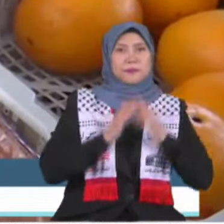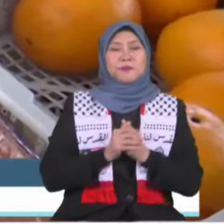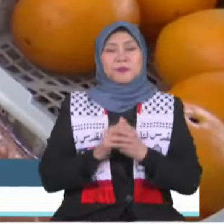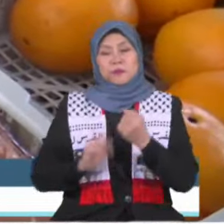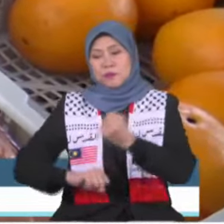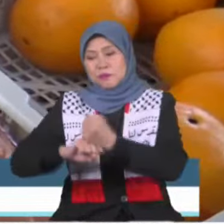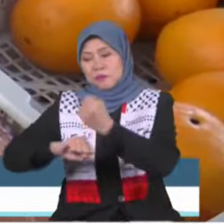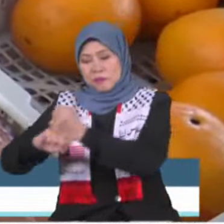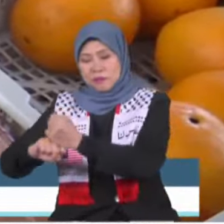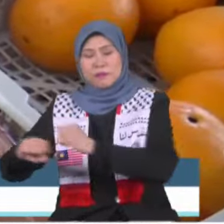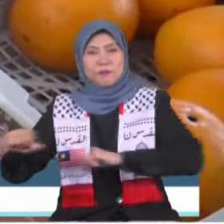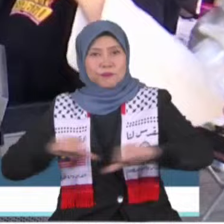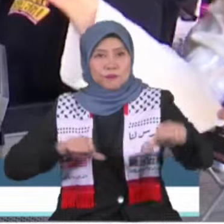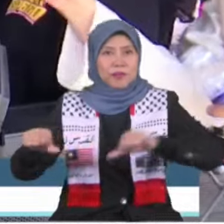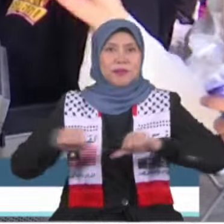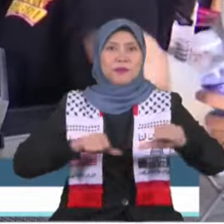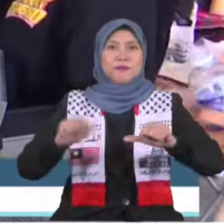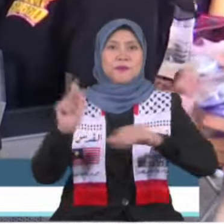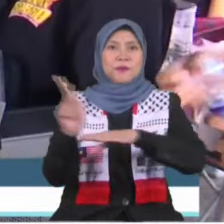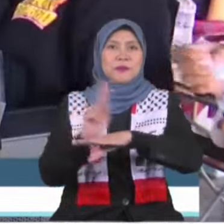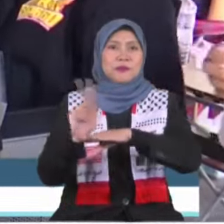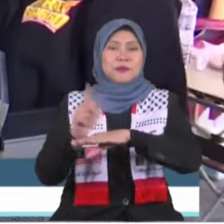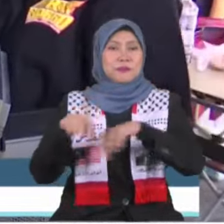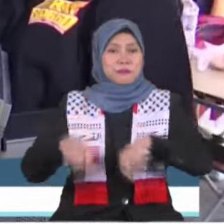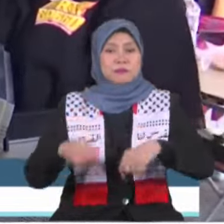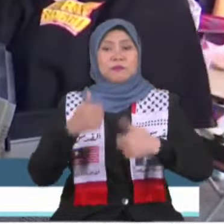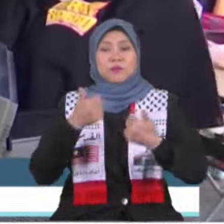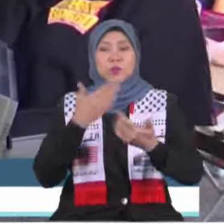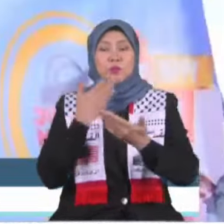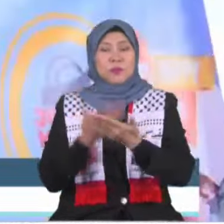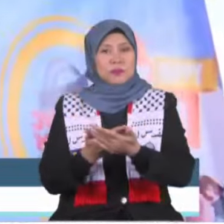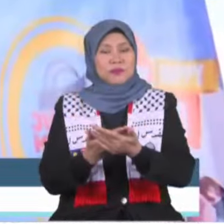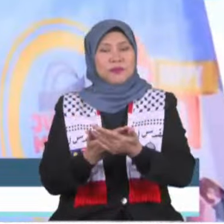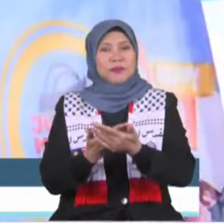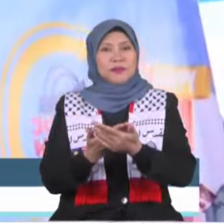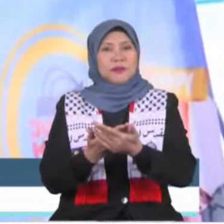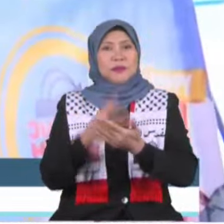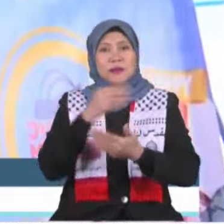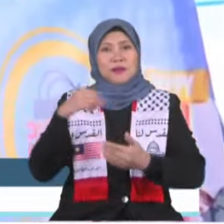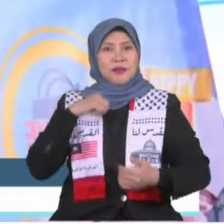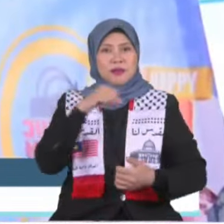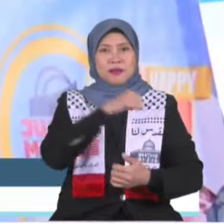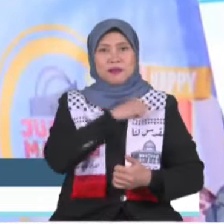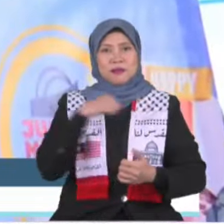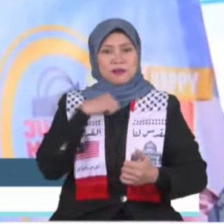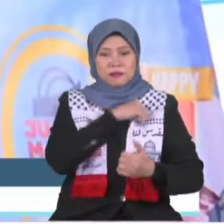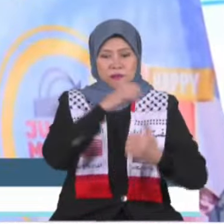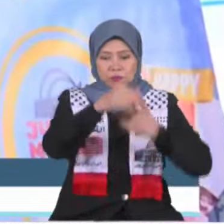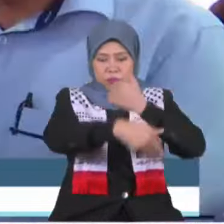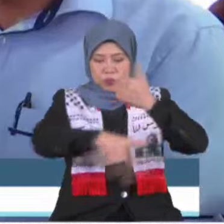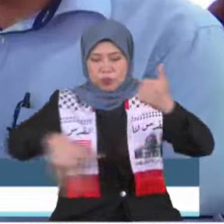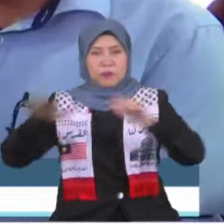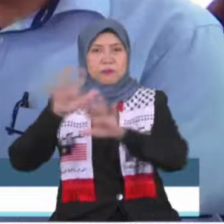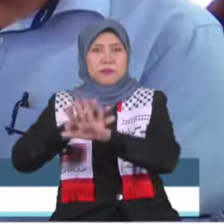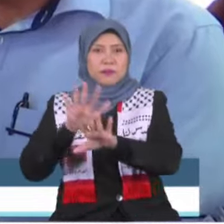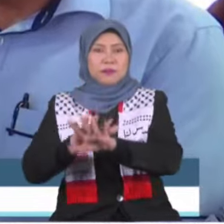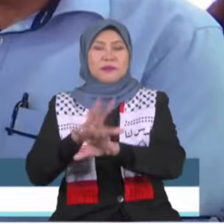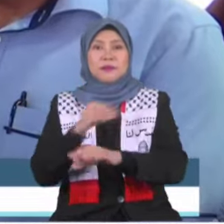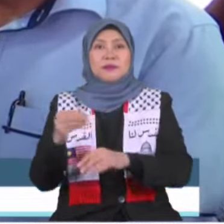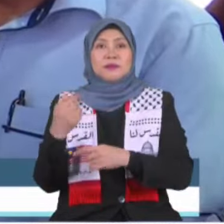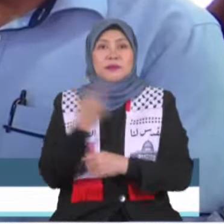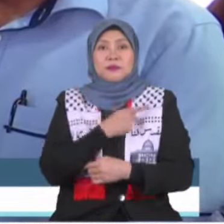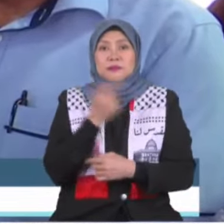dan sumbangan gerakan koperasi kepada negara kita begitu besar, keanggotaannya begitu besar dan kita tidak mahu ada tempat